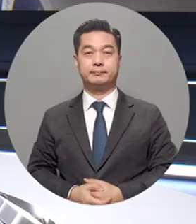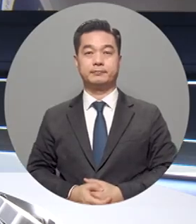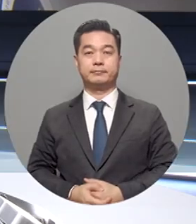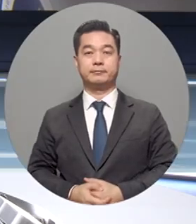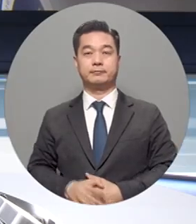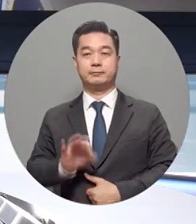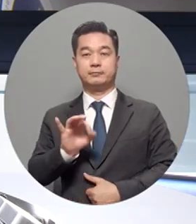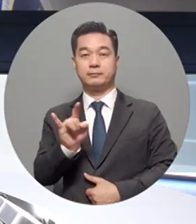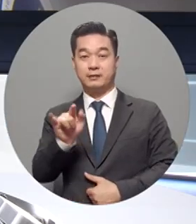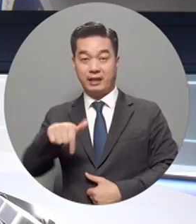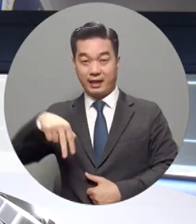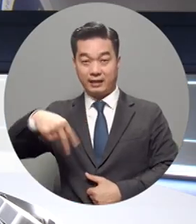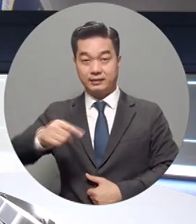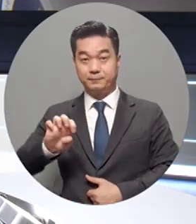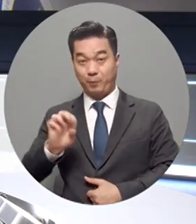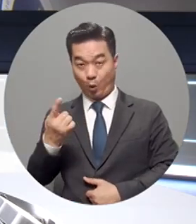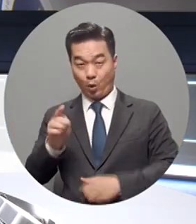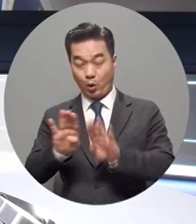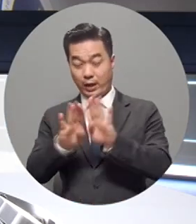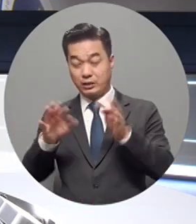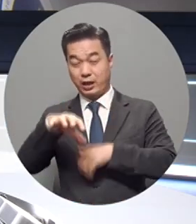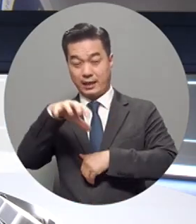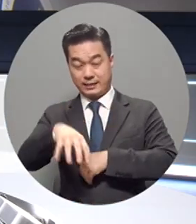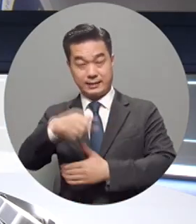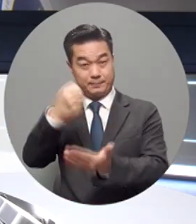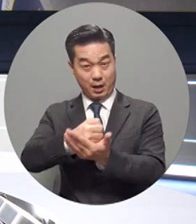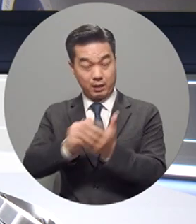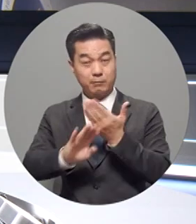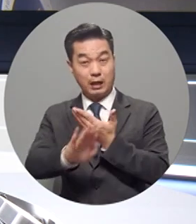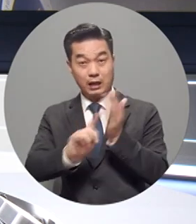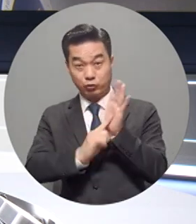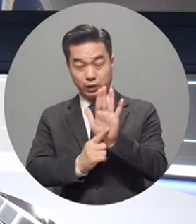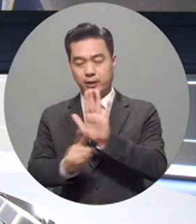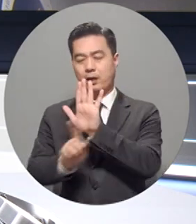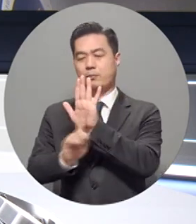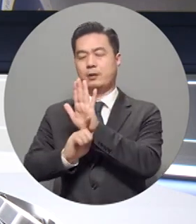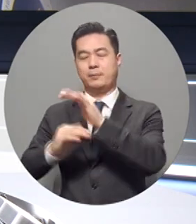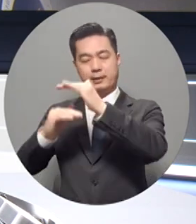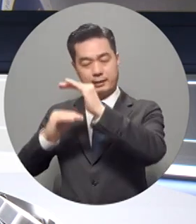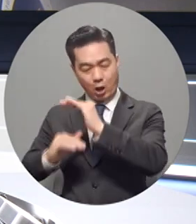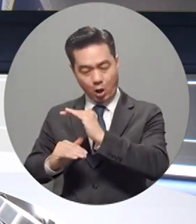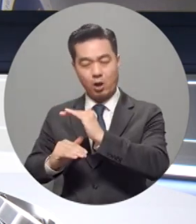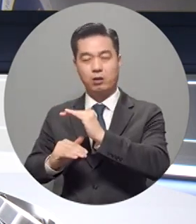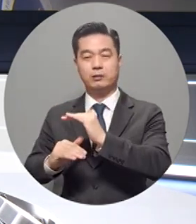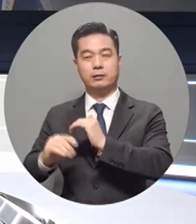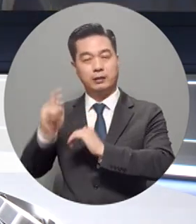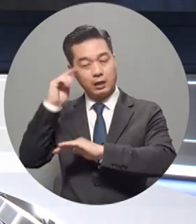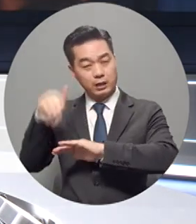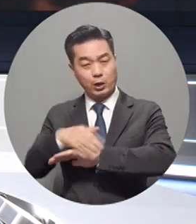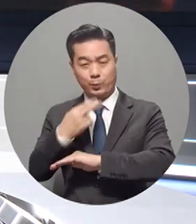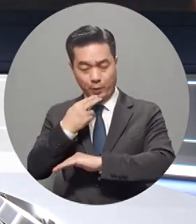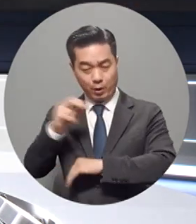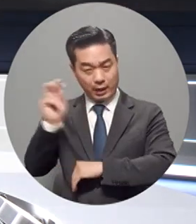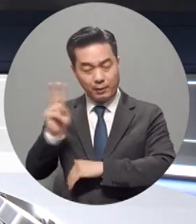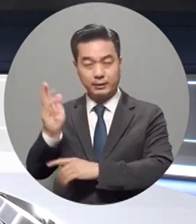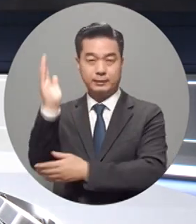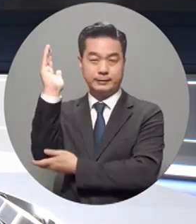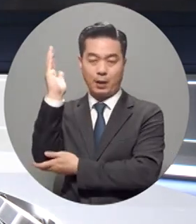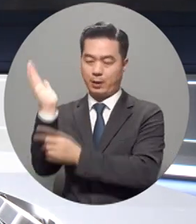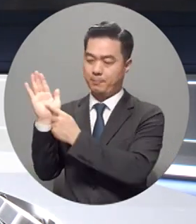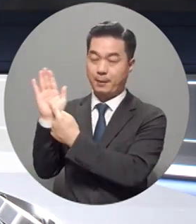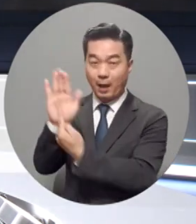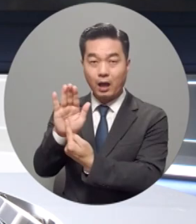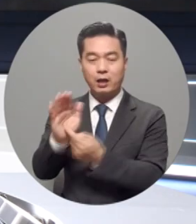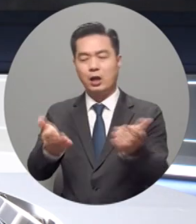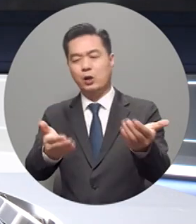엑스포 개최지 선정 발표 이후 윤석열 대통령은 브리핑룸으로 내려와 예정에 없던 담화를 발표했습니다. 엑스포 유치 실패에